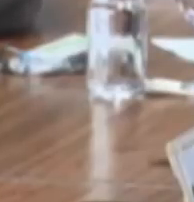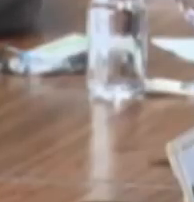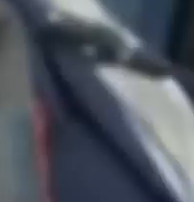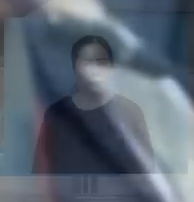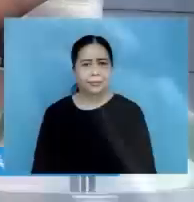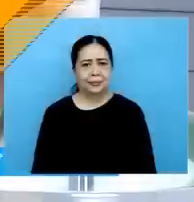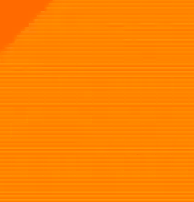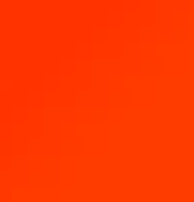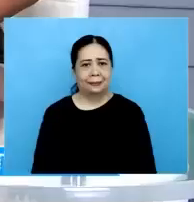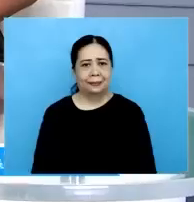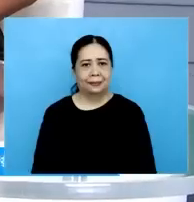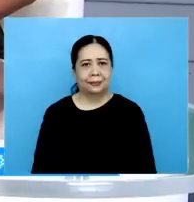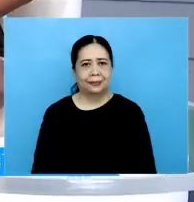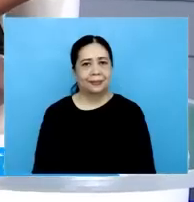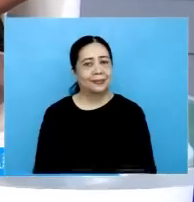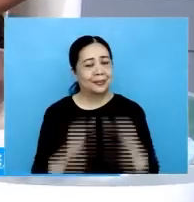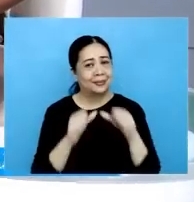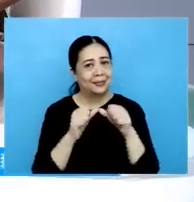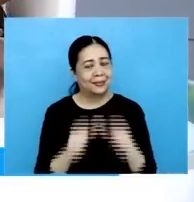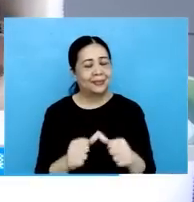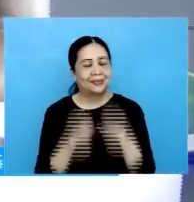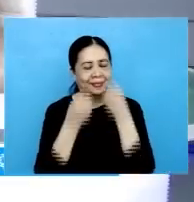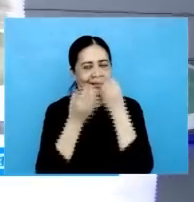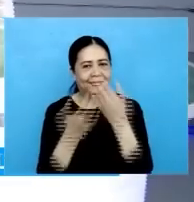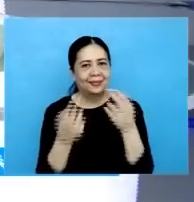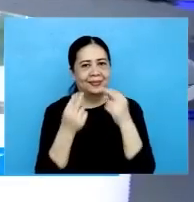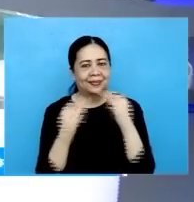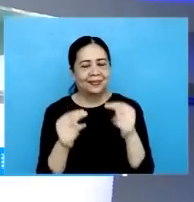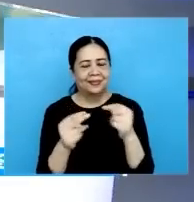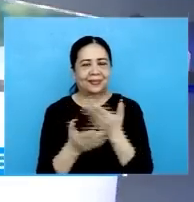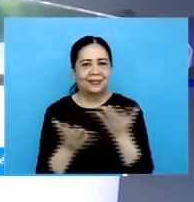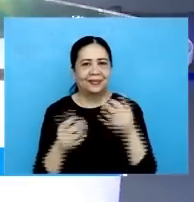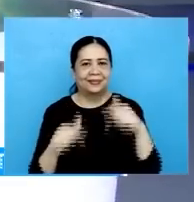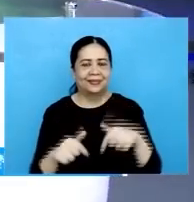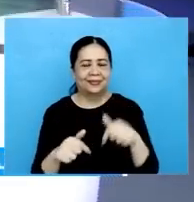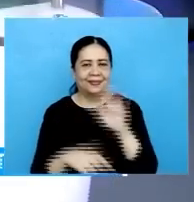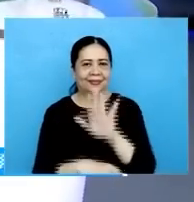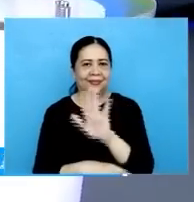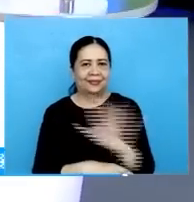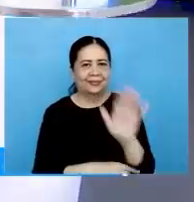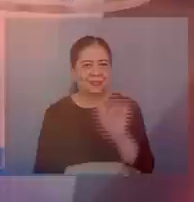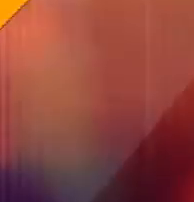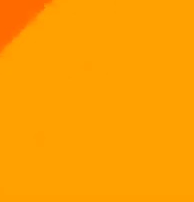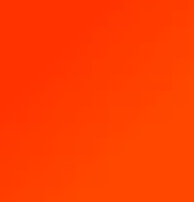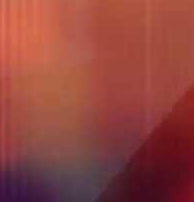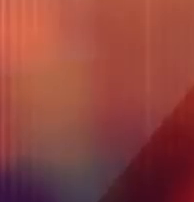bigote. Tuloy-tuloy lang ang paghahatid namin ng balita at impormasyon dito sa Frontline sa umaga.